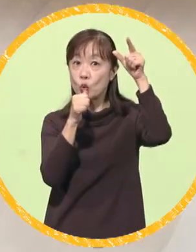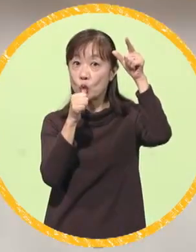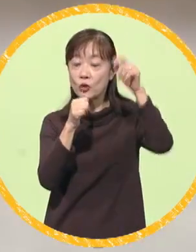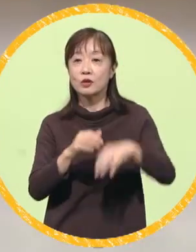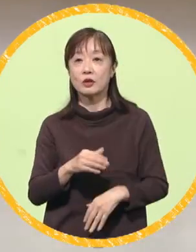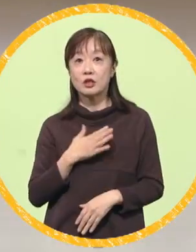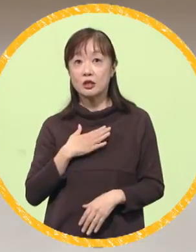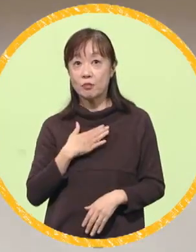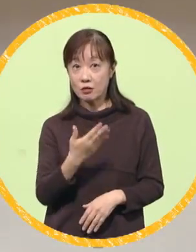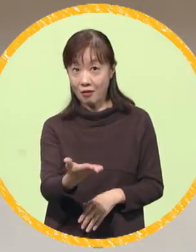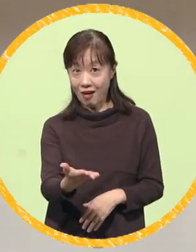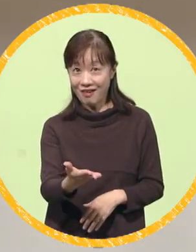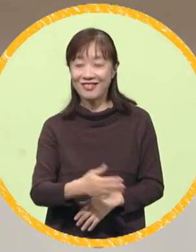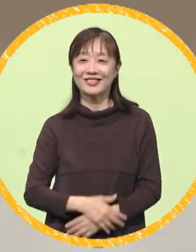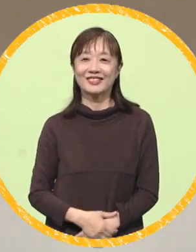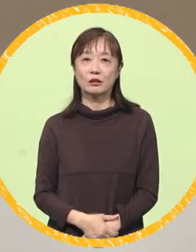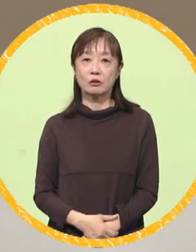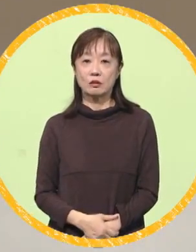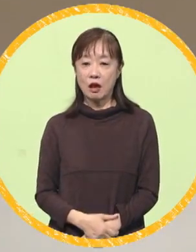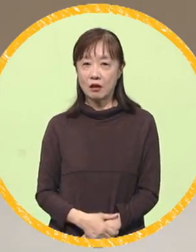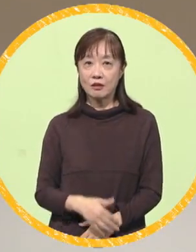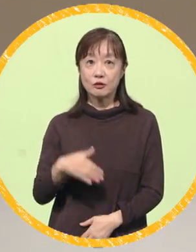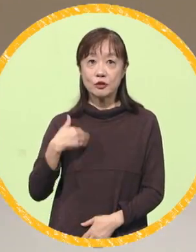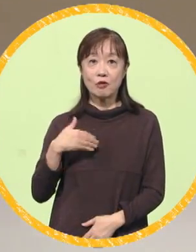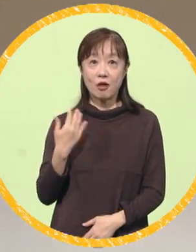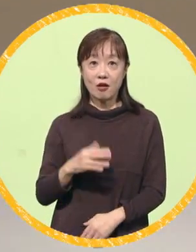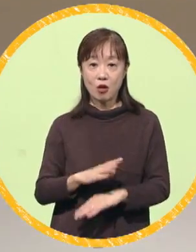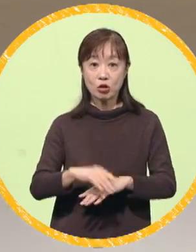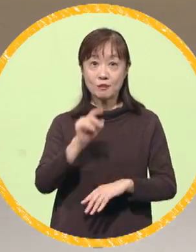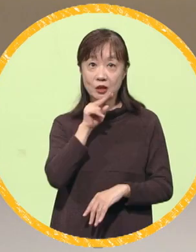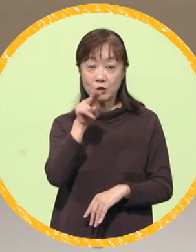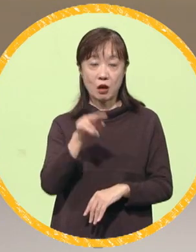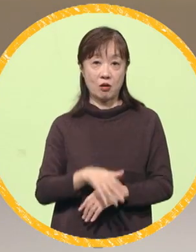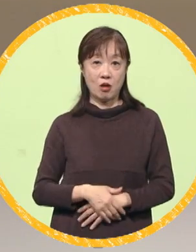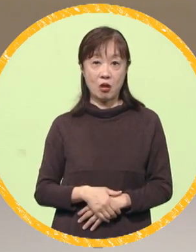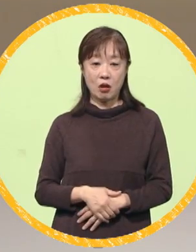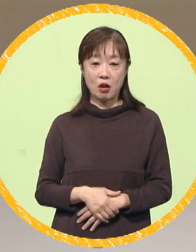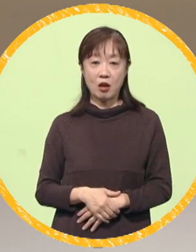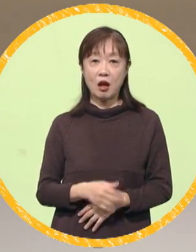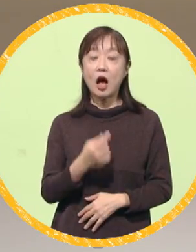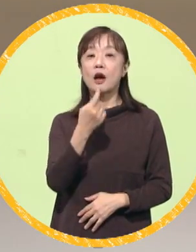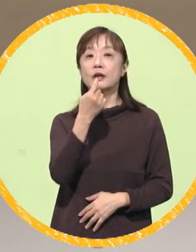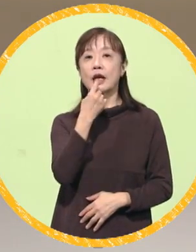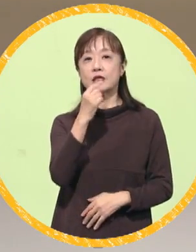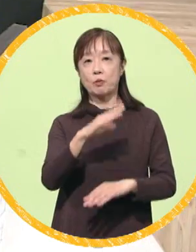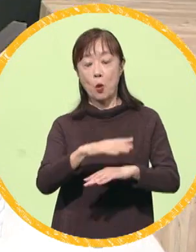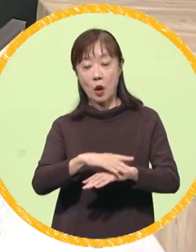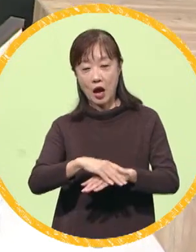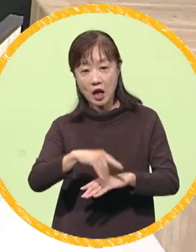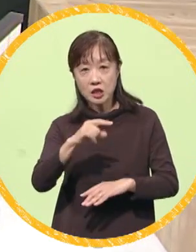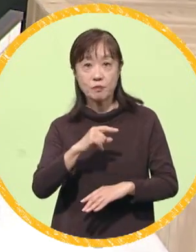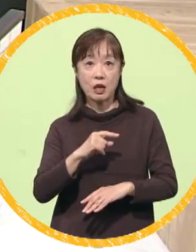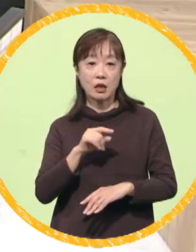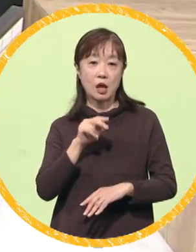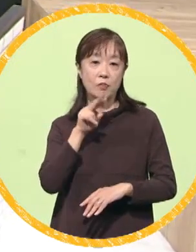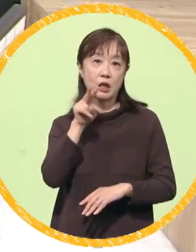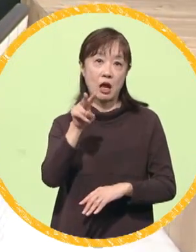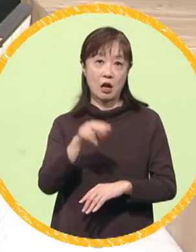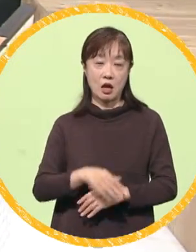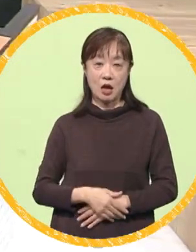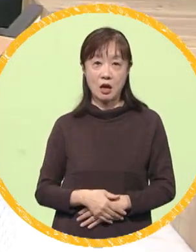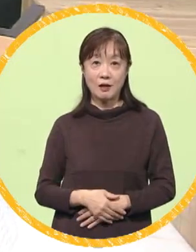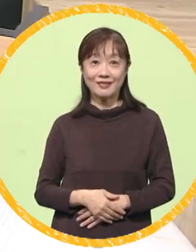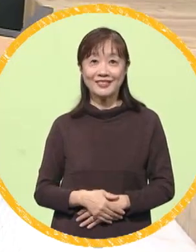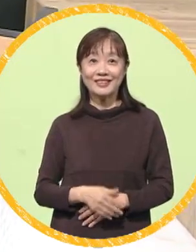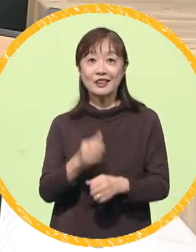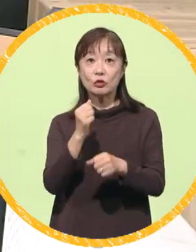や、わかんない。 ちょっと知らない。 知らないか、見たことないかも、う ん。いや、この相原牛乳、私も初めて知ったんですけど、うん、生産者さんを見たら、